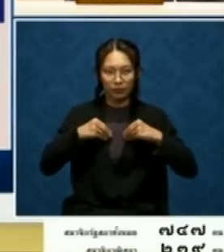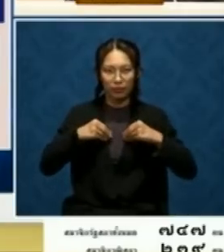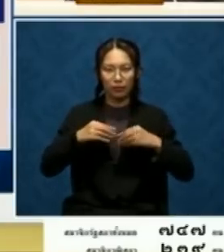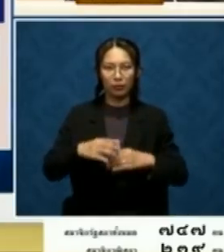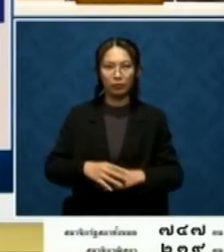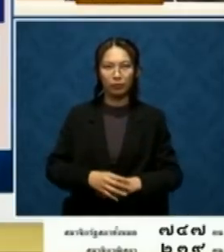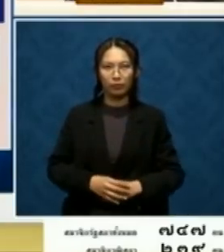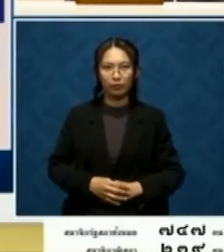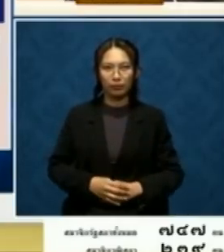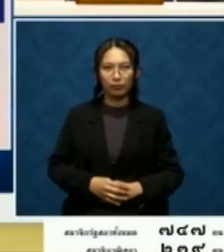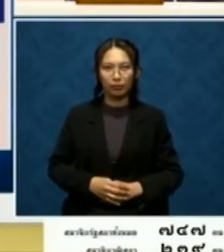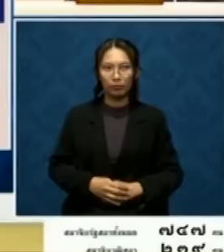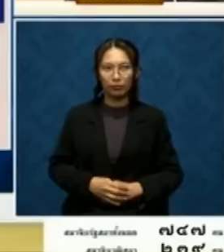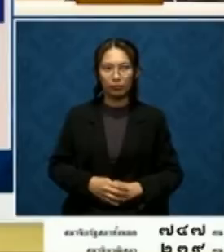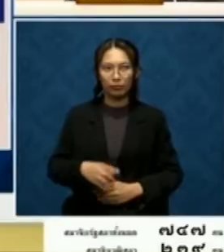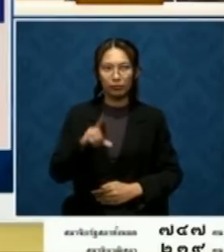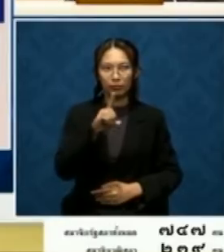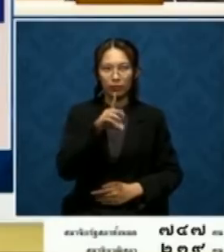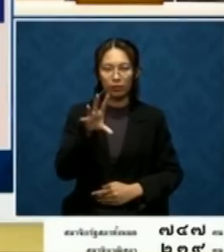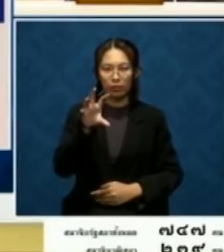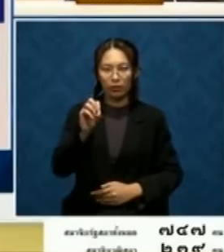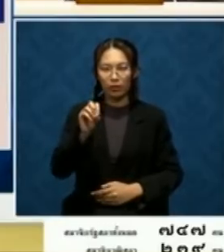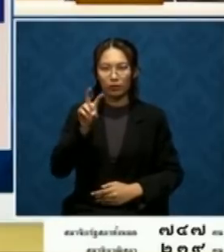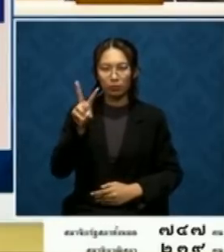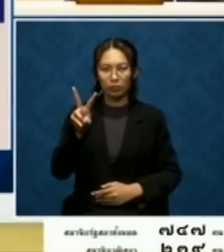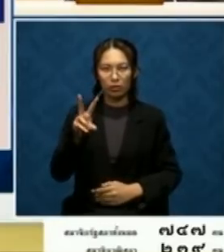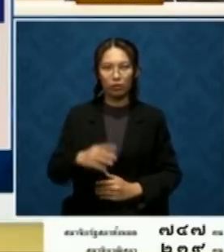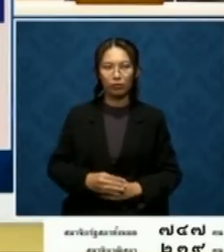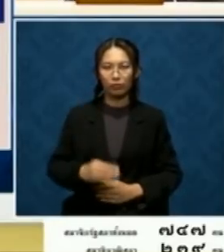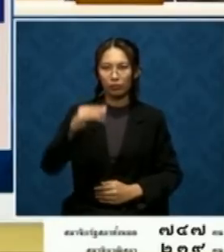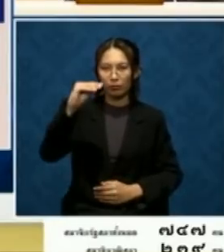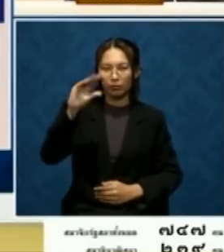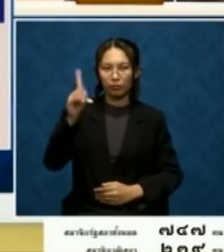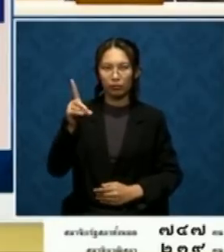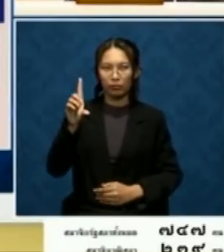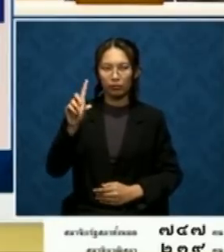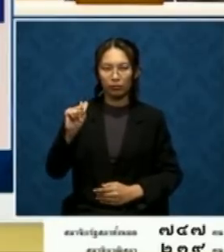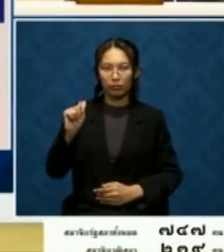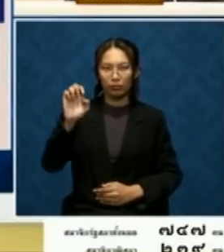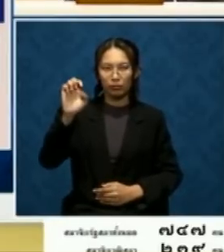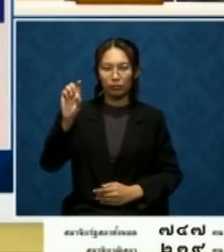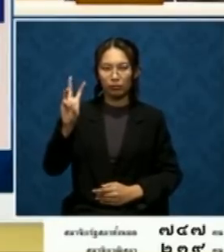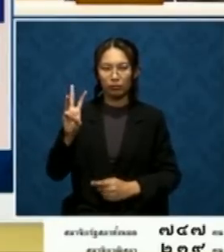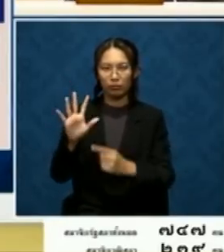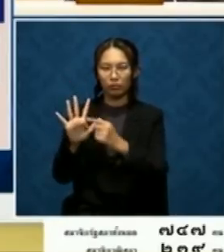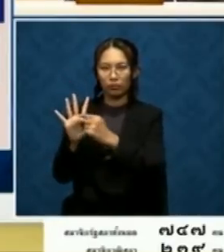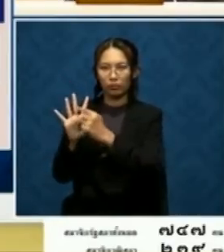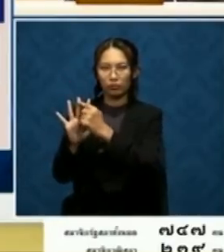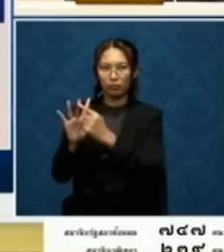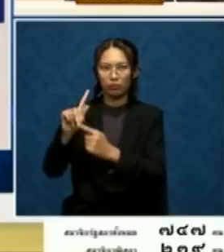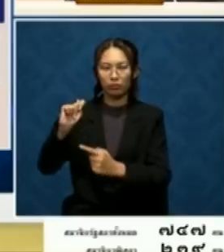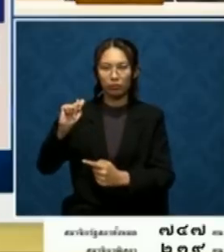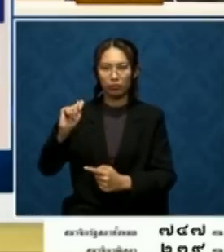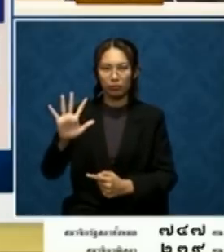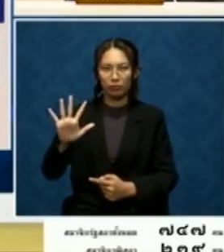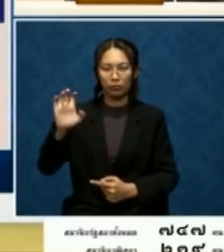ได้จริงหรือเปล่าหรือยังไงคะ ผมยังยืนยันเสมอครับว่าการเมืองคือสิ่งที่ตกลงกันมาแล้วแล้วก็ไอ้ที่เขาโผล่ออกมาเนี่ยคือหน้า